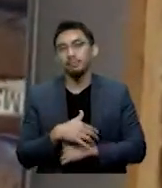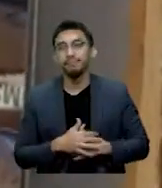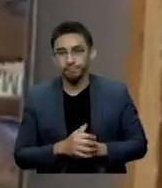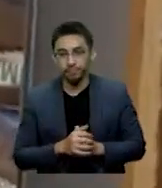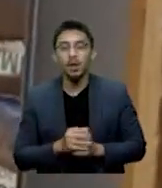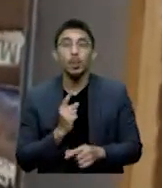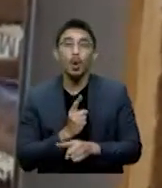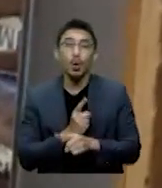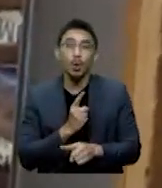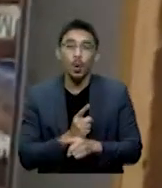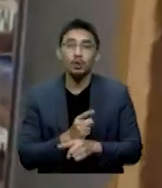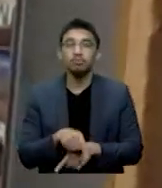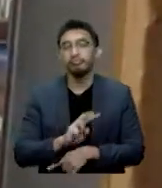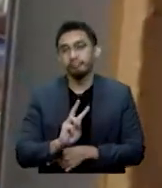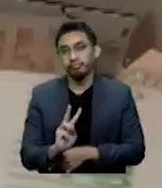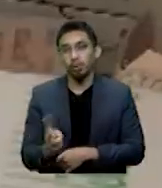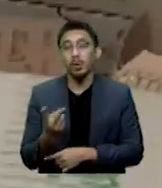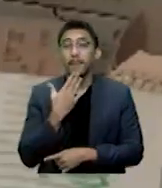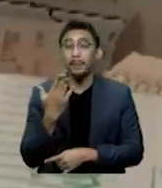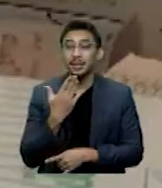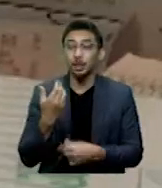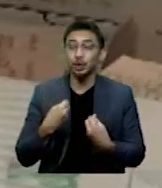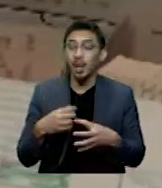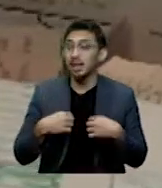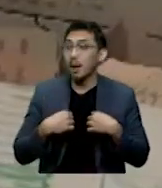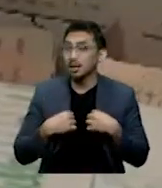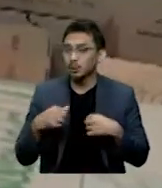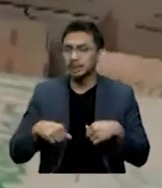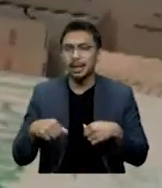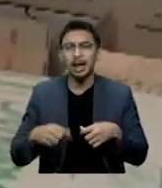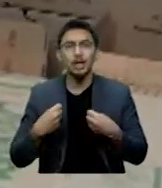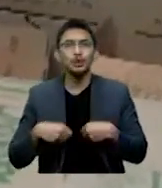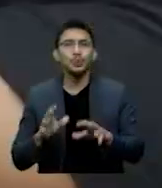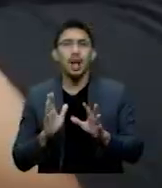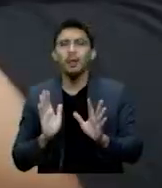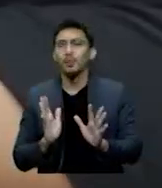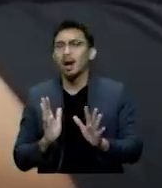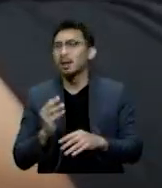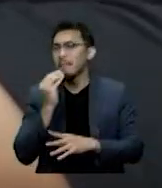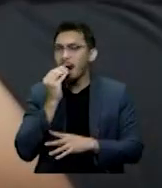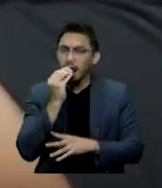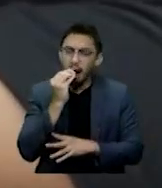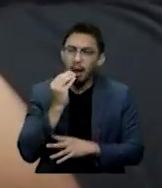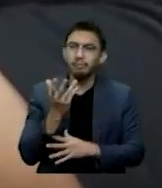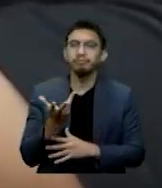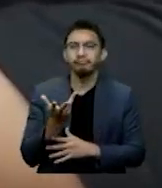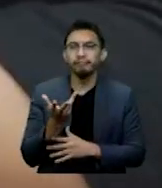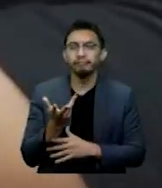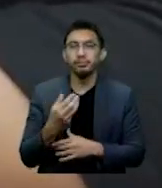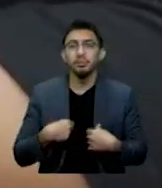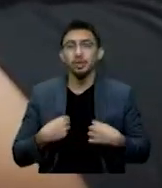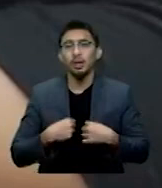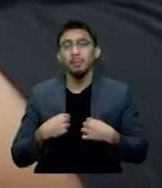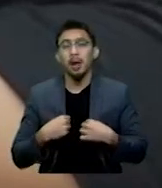bahkan dialihfungsikan. Dari semula berjualan pakaian, saat ini dijadikan gudang sembako. Sementara pedagang pakaian yang masih